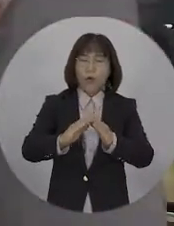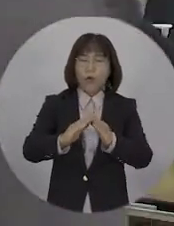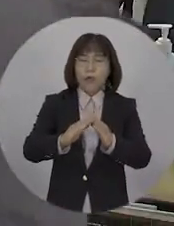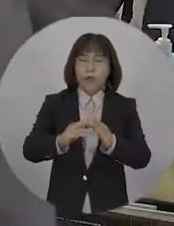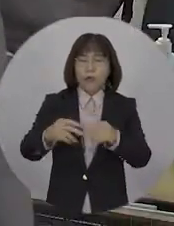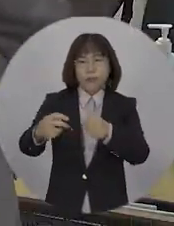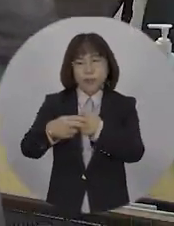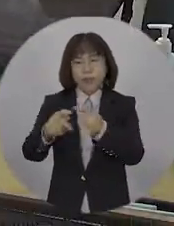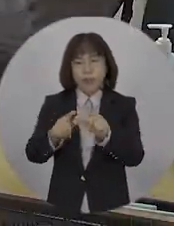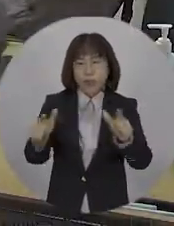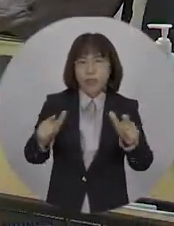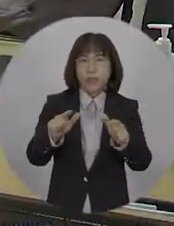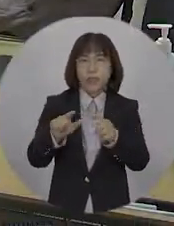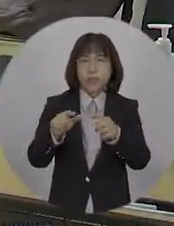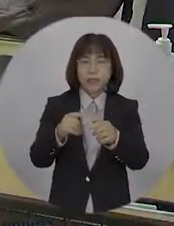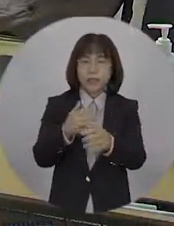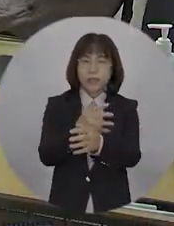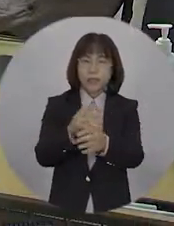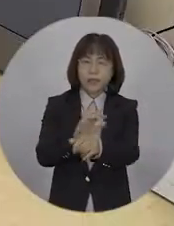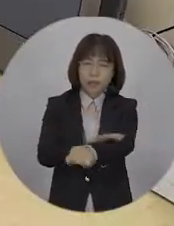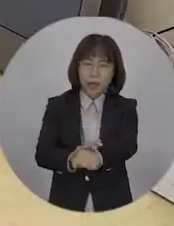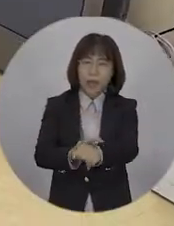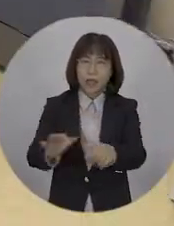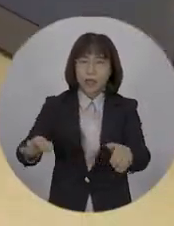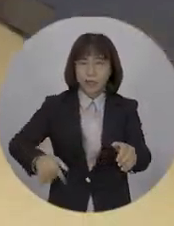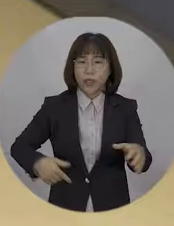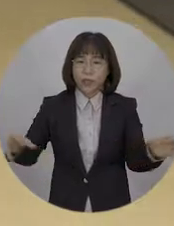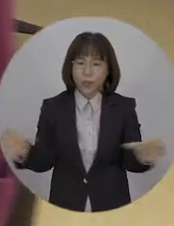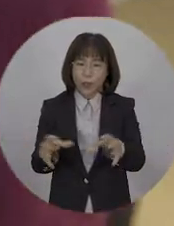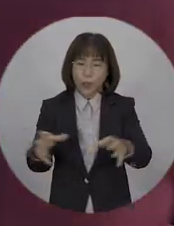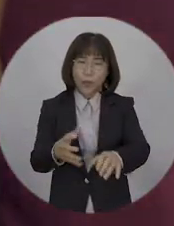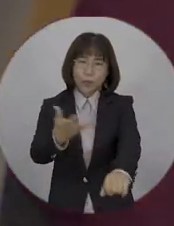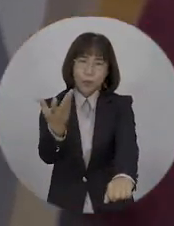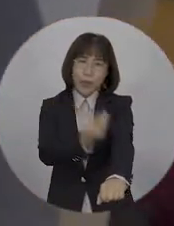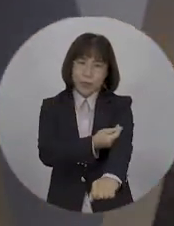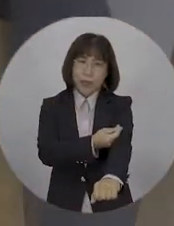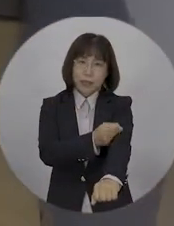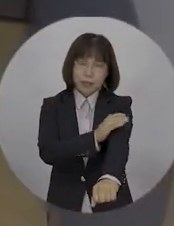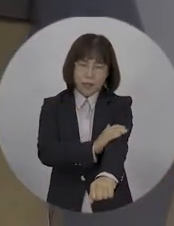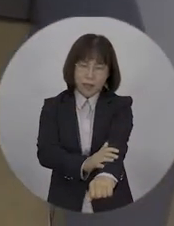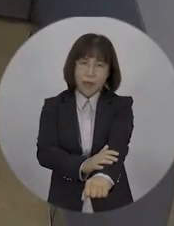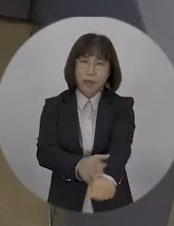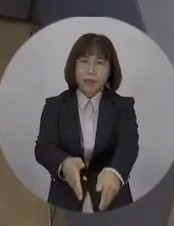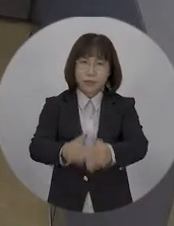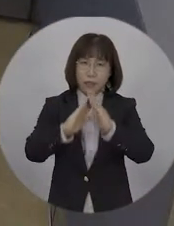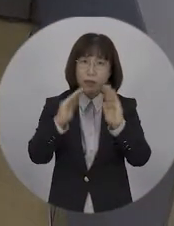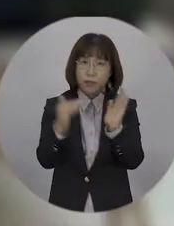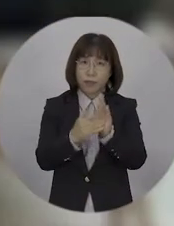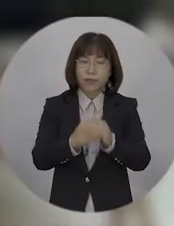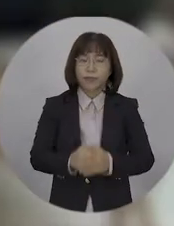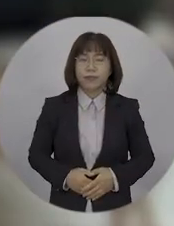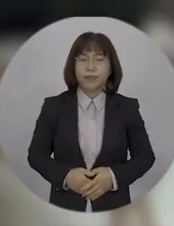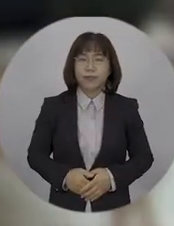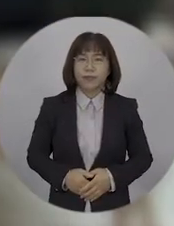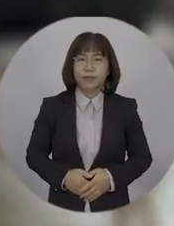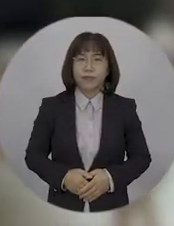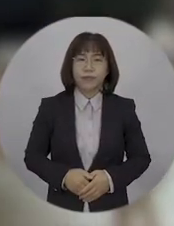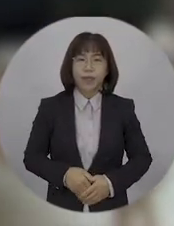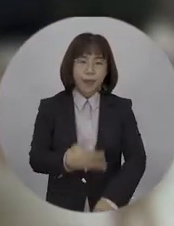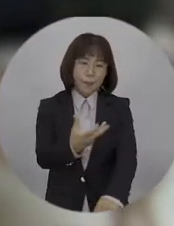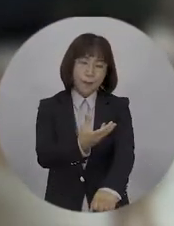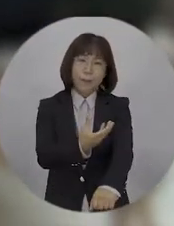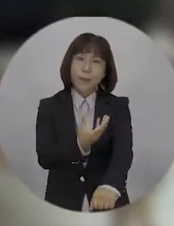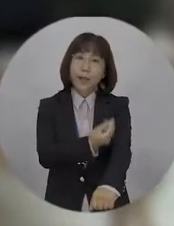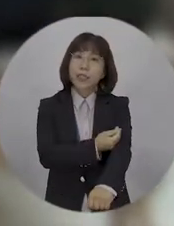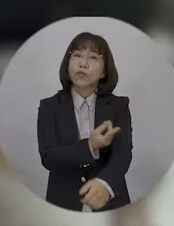긴밀한 협조를 통해 지역 내 안정적인 백신 접종 체계를 만들어 왔습니다. 특히 코로나19 예방 접종이 가능한